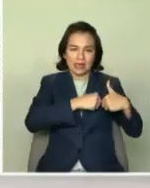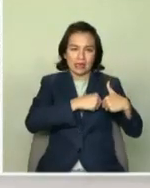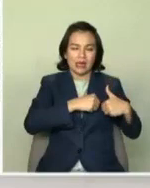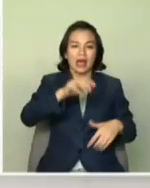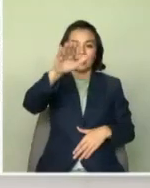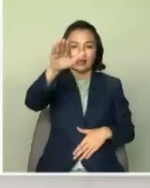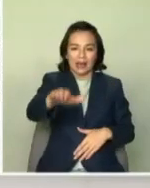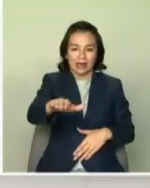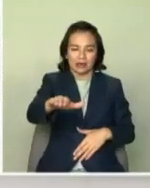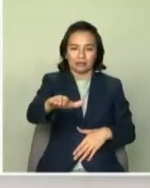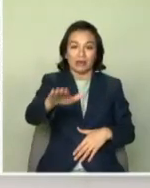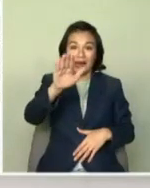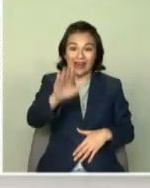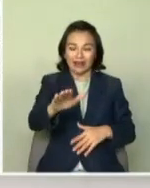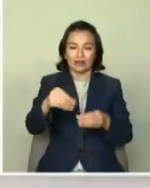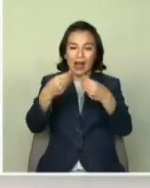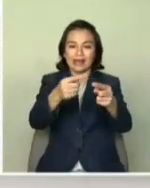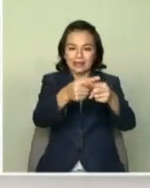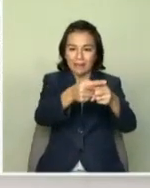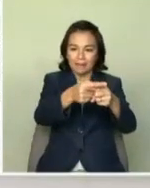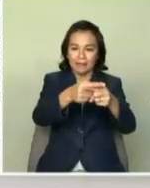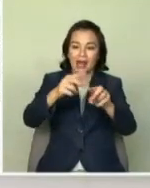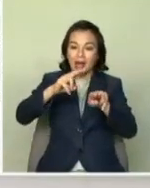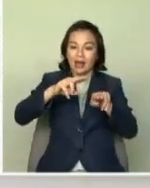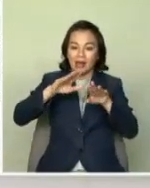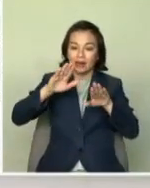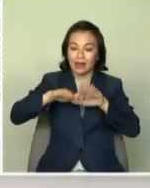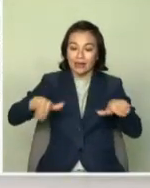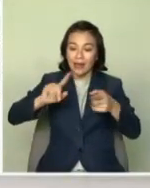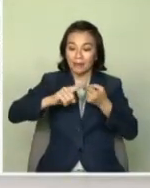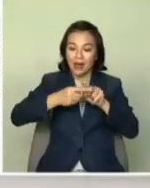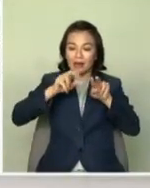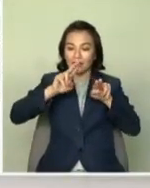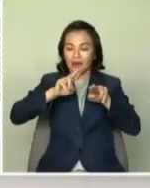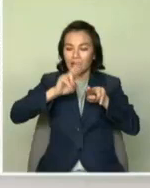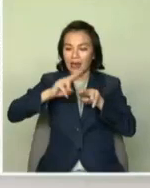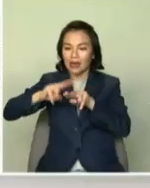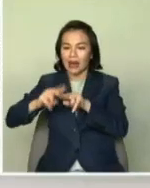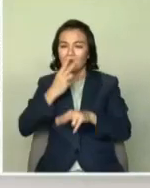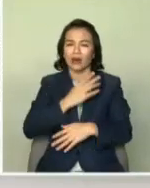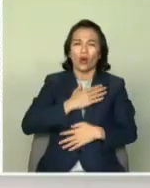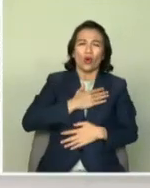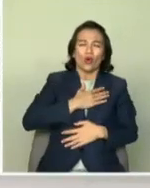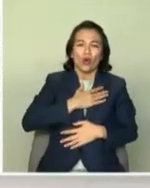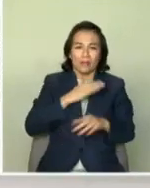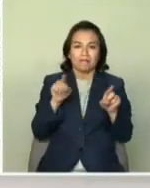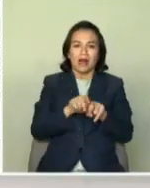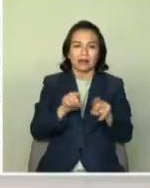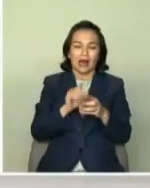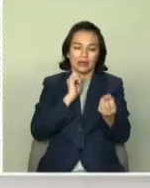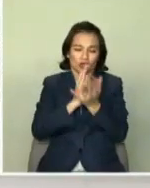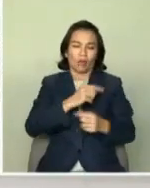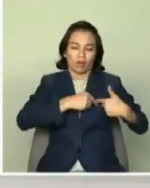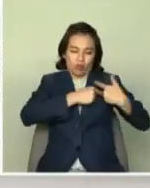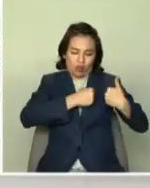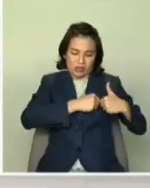แค่เด็กที่ถูกทำร้ายเท่านั้นนะแต่เด็กที่เห็นเขาก็รู้สึกหวาดกลัวส่งผลกระทบต่อจิต